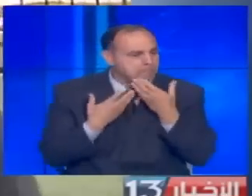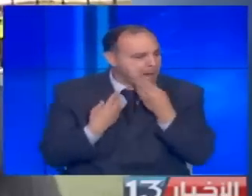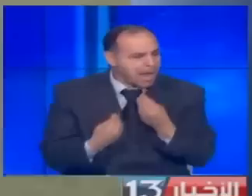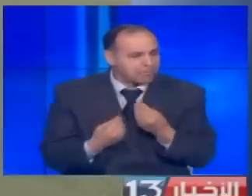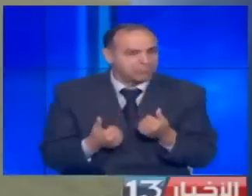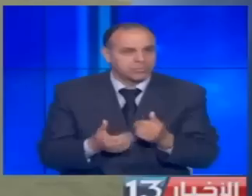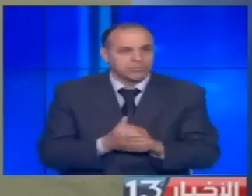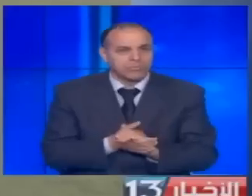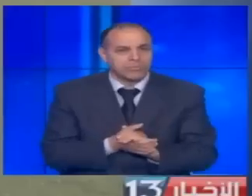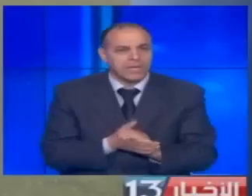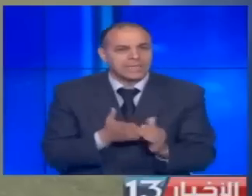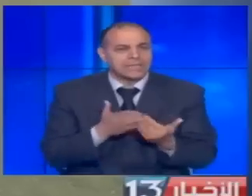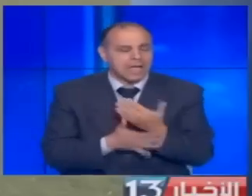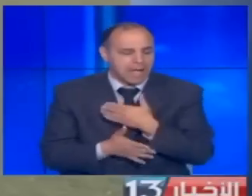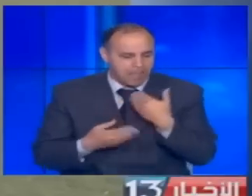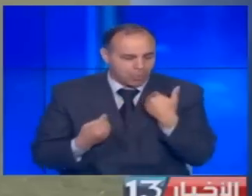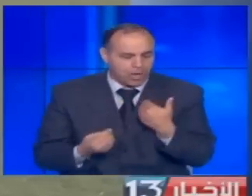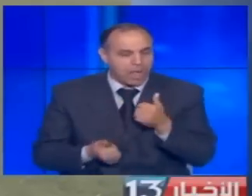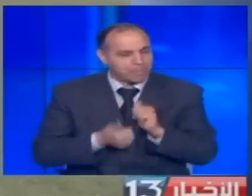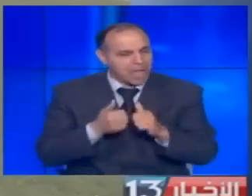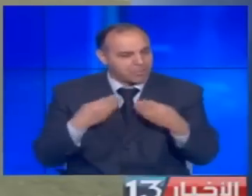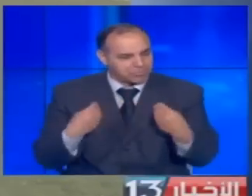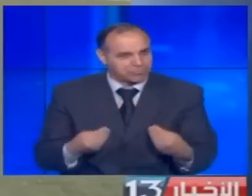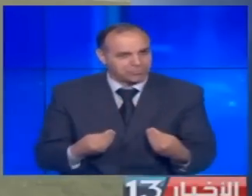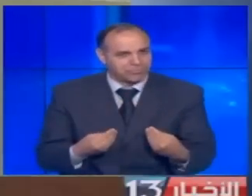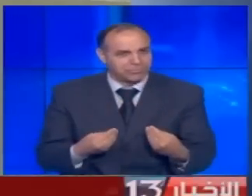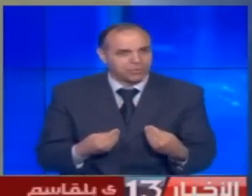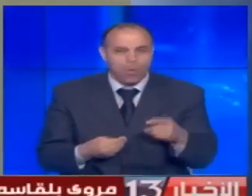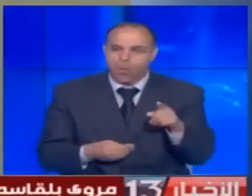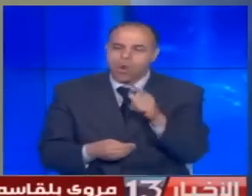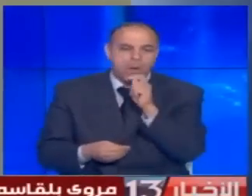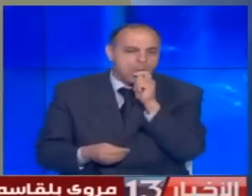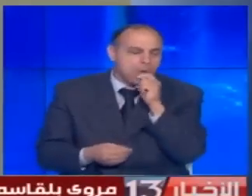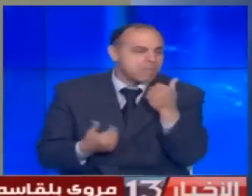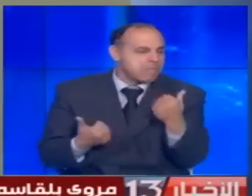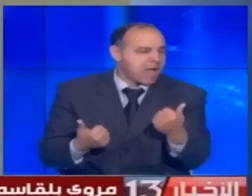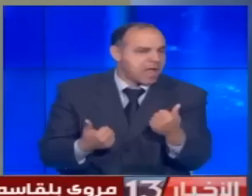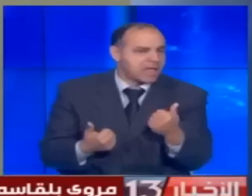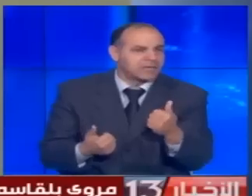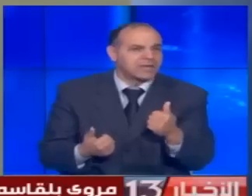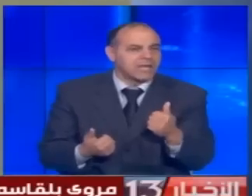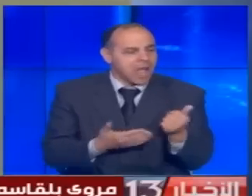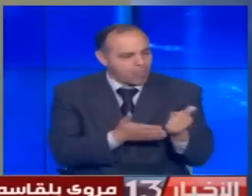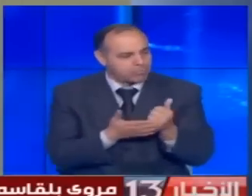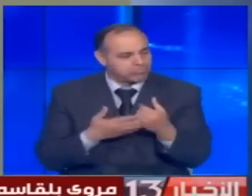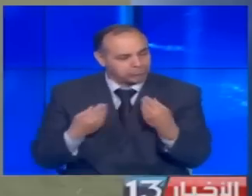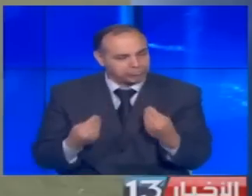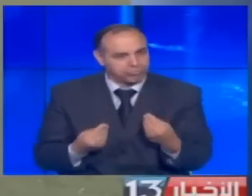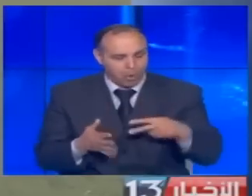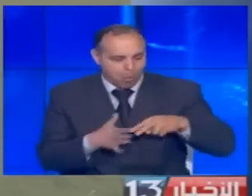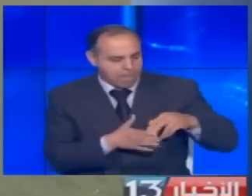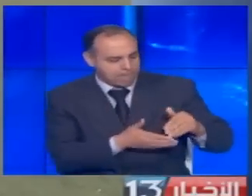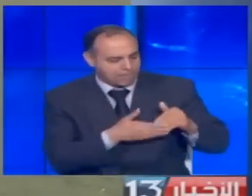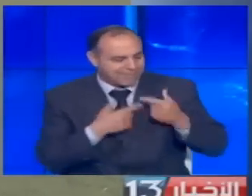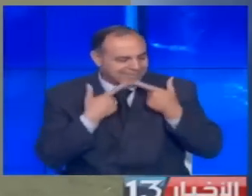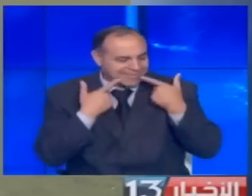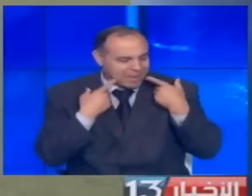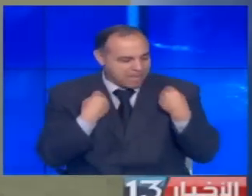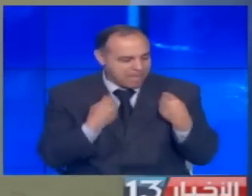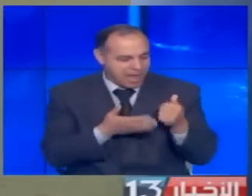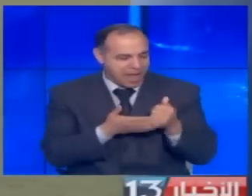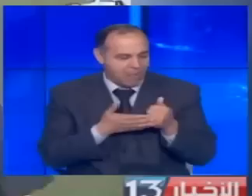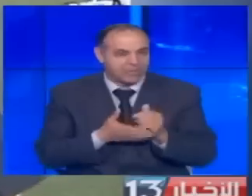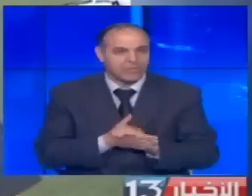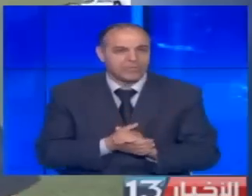احمد ولا تعد جمعيه محليه مع الاخذ بعين اه يعملوا فينا وقف مع ناويه محكوما